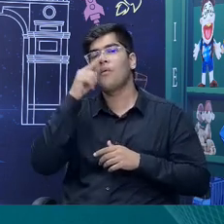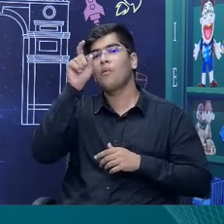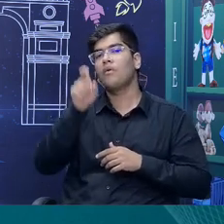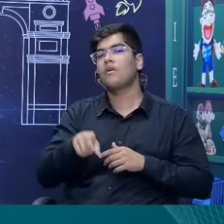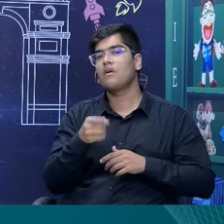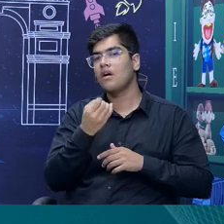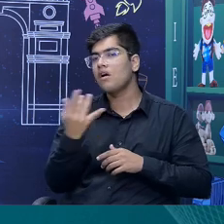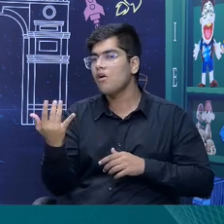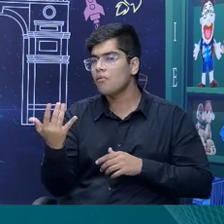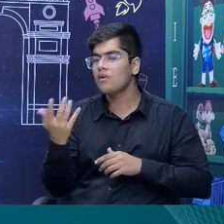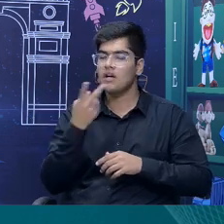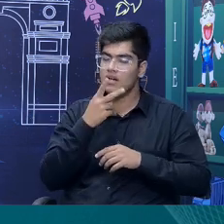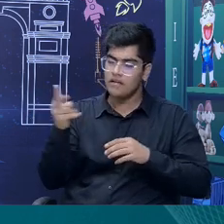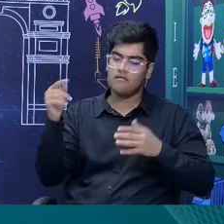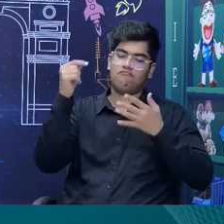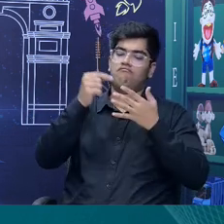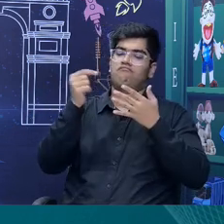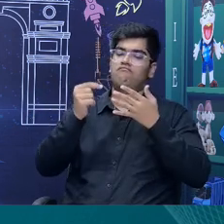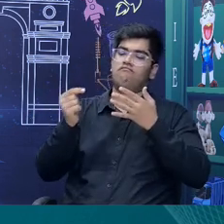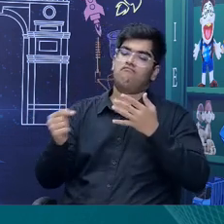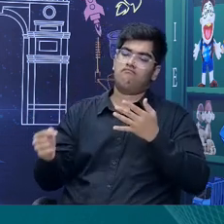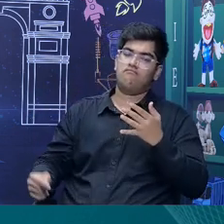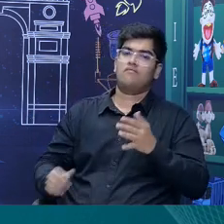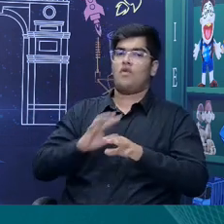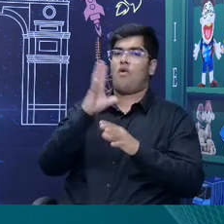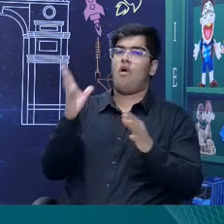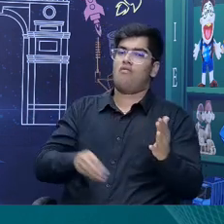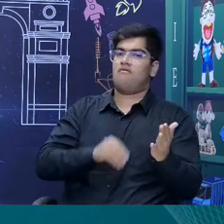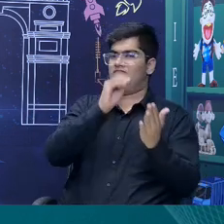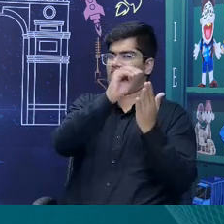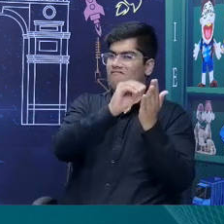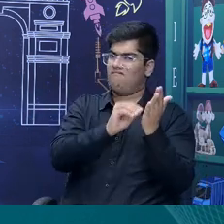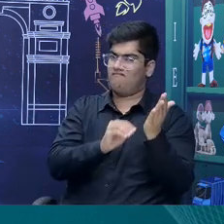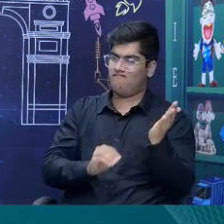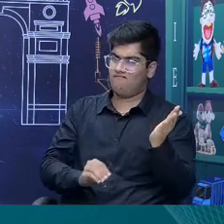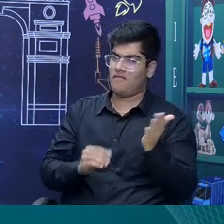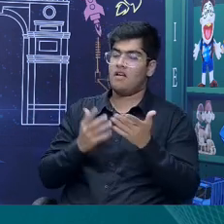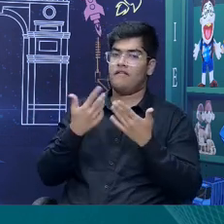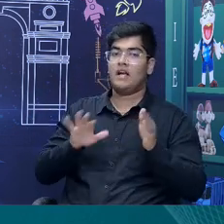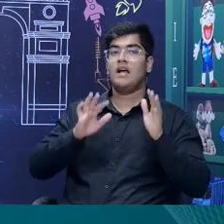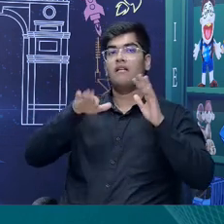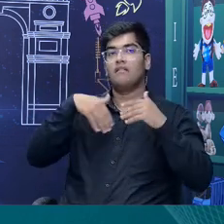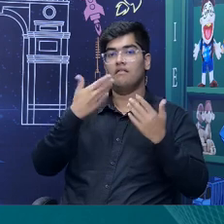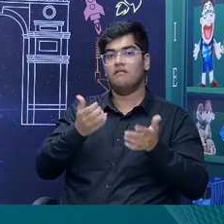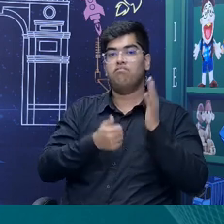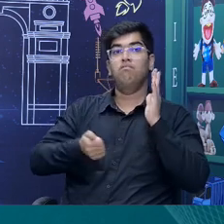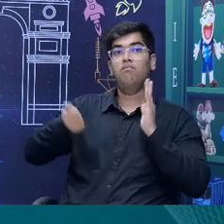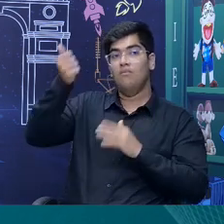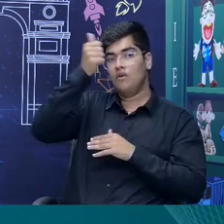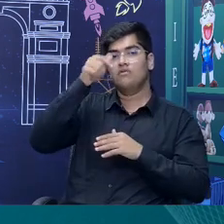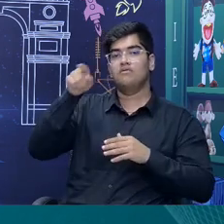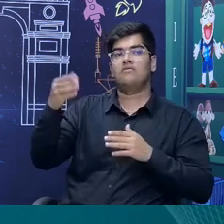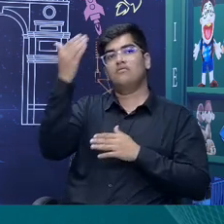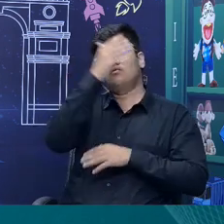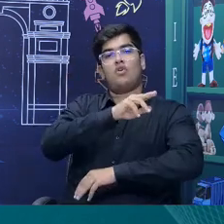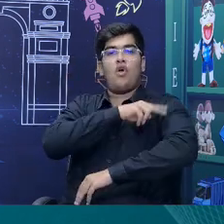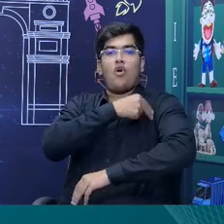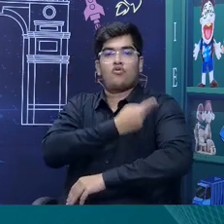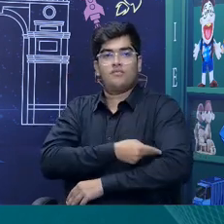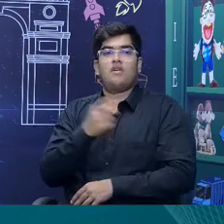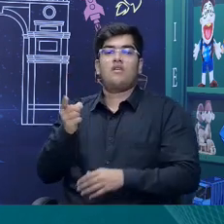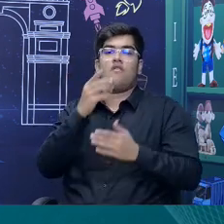इस पूरे डाटा को गदर करने के बाद जो पंचायत के हेड है वह जाते हैं हॉस्पिटल डिटेल